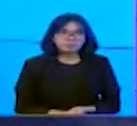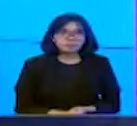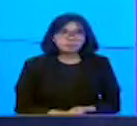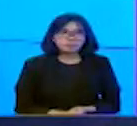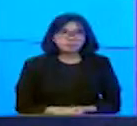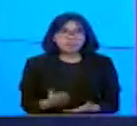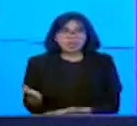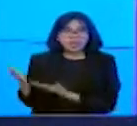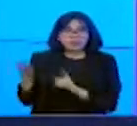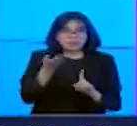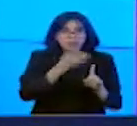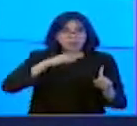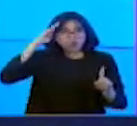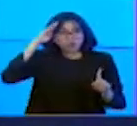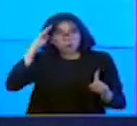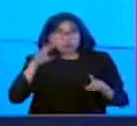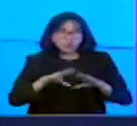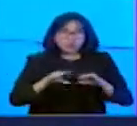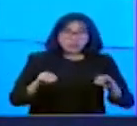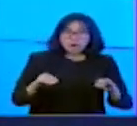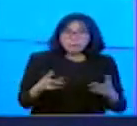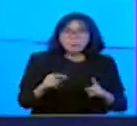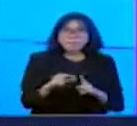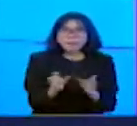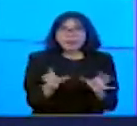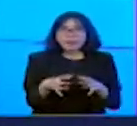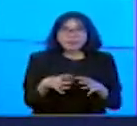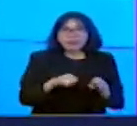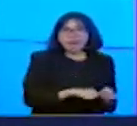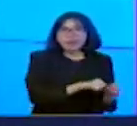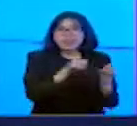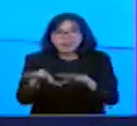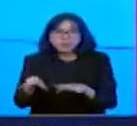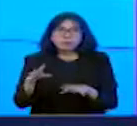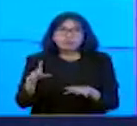Seorang pria yang bekerja sebagai pengantar paket harian lepas bercerita kepada tim Delik.